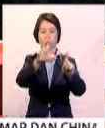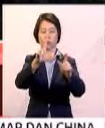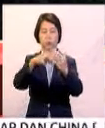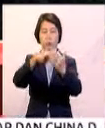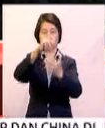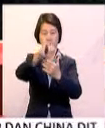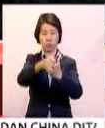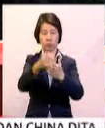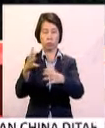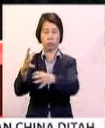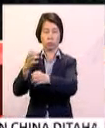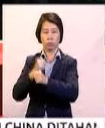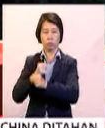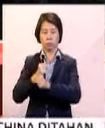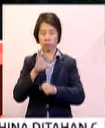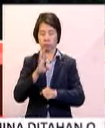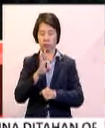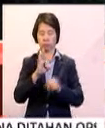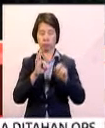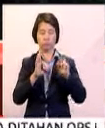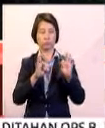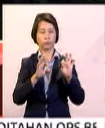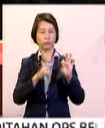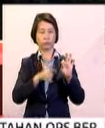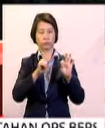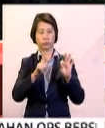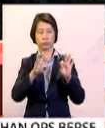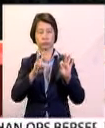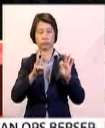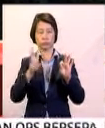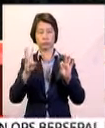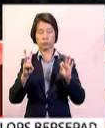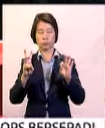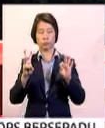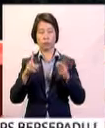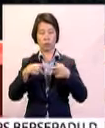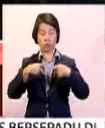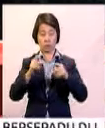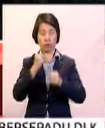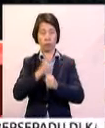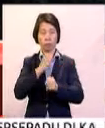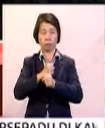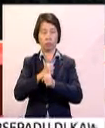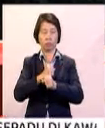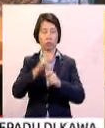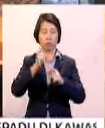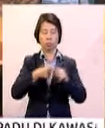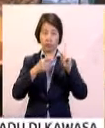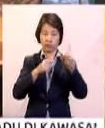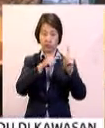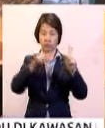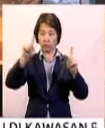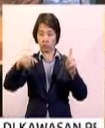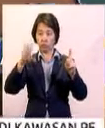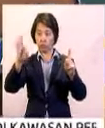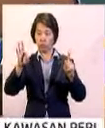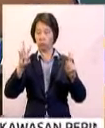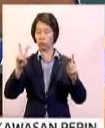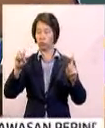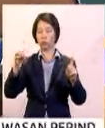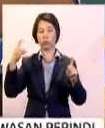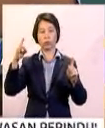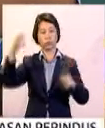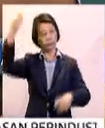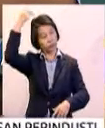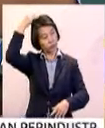projek dan menjana 9,196 peluang pekerjaan antara Januari hingga September 2018